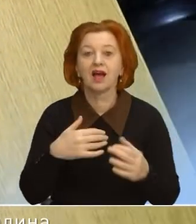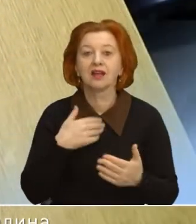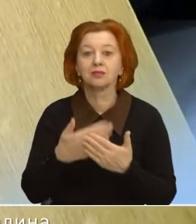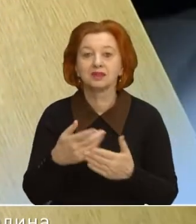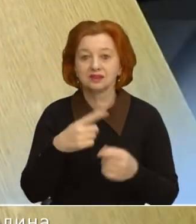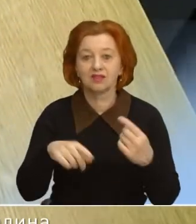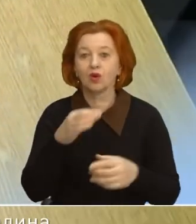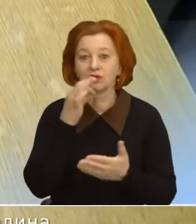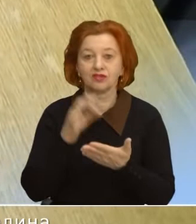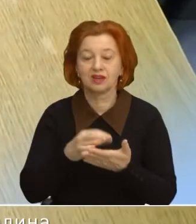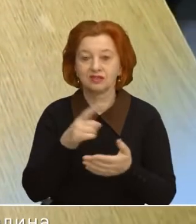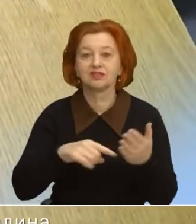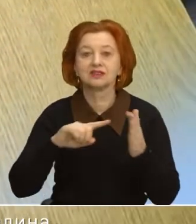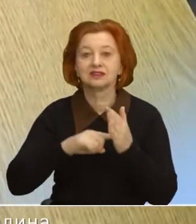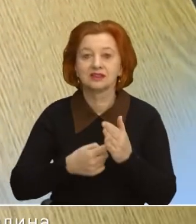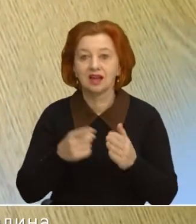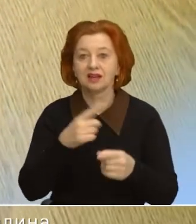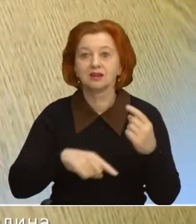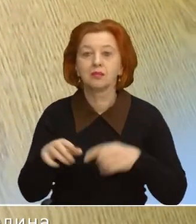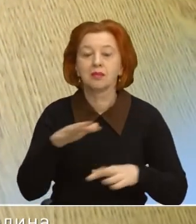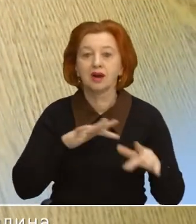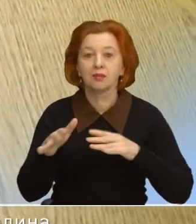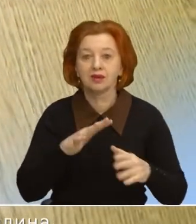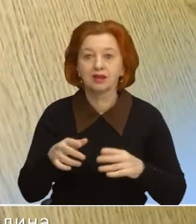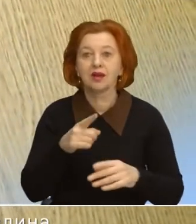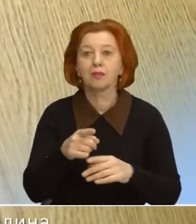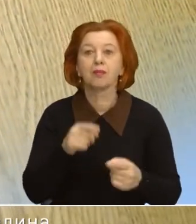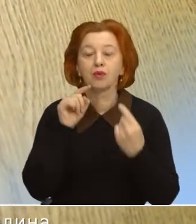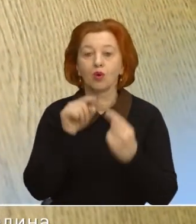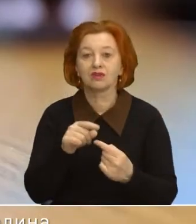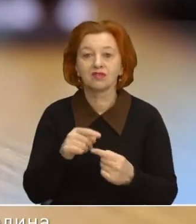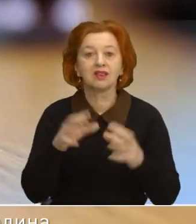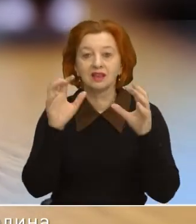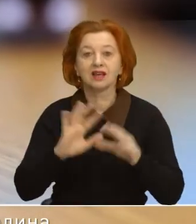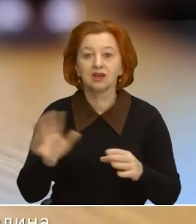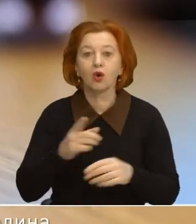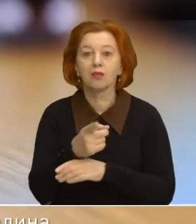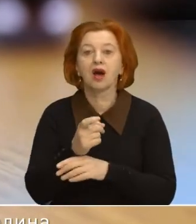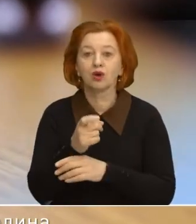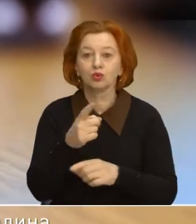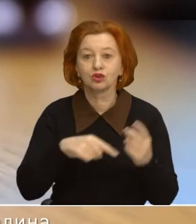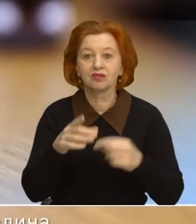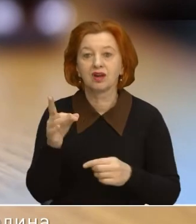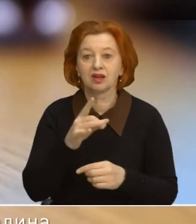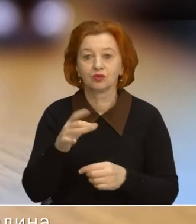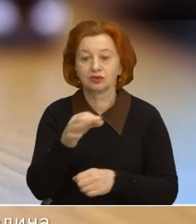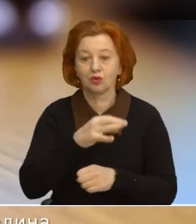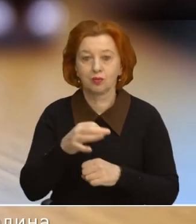административной ответственности. Целью таких мероприятий является противодействие незаконному оружию на территории Донского региона.